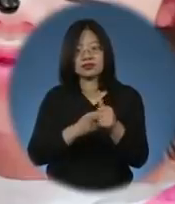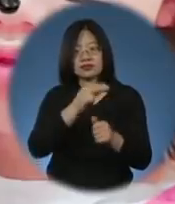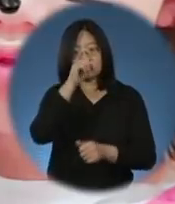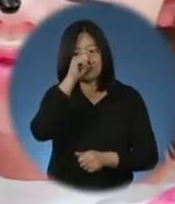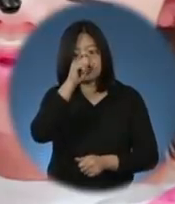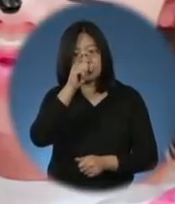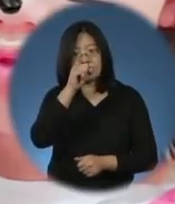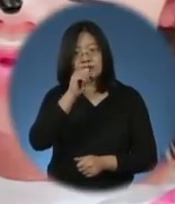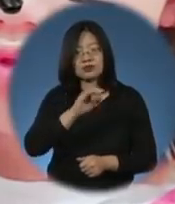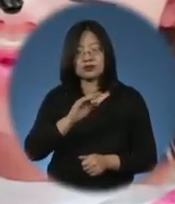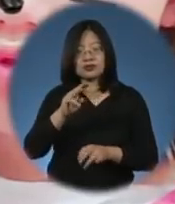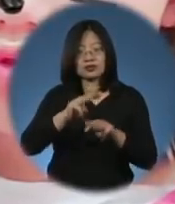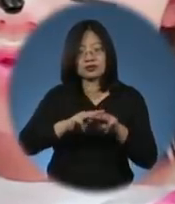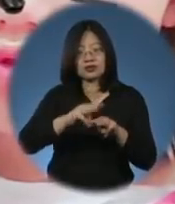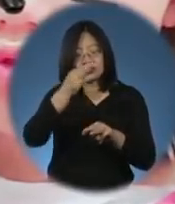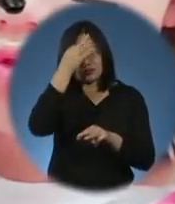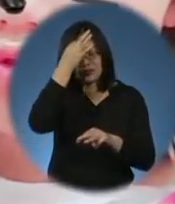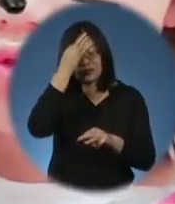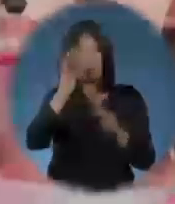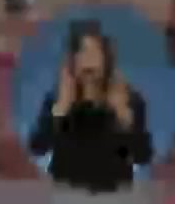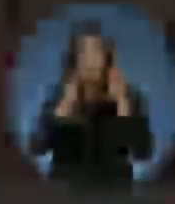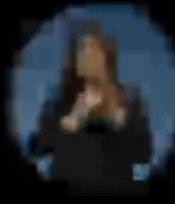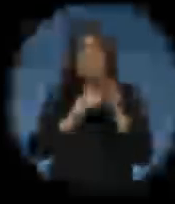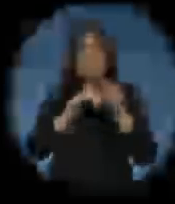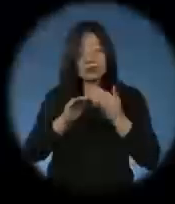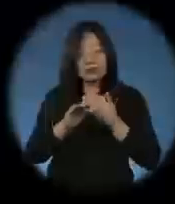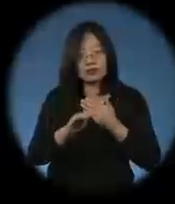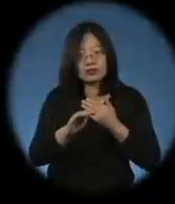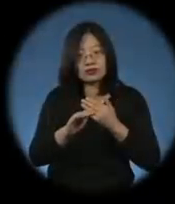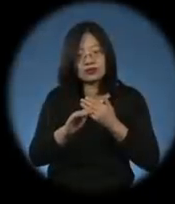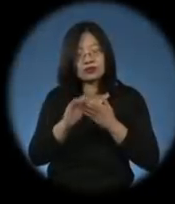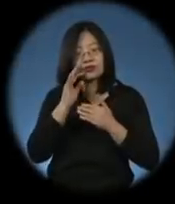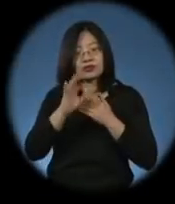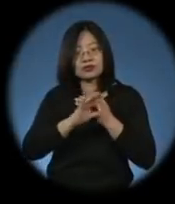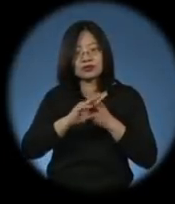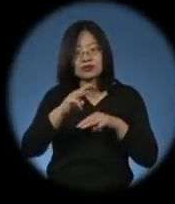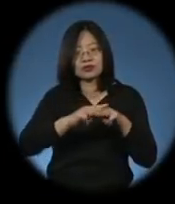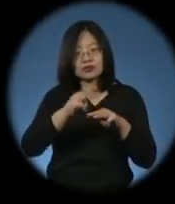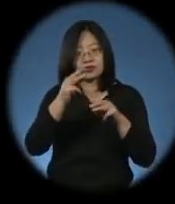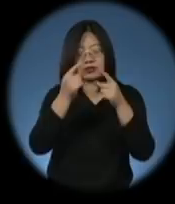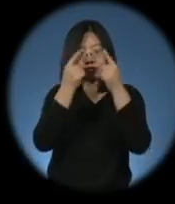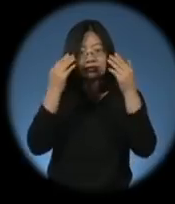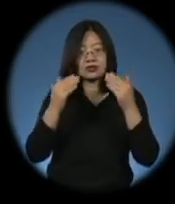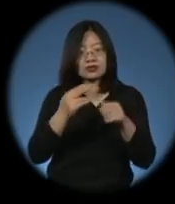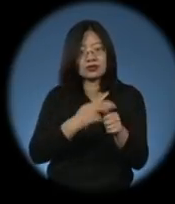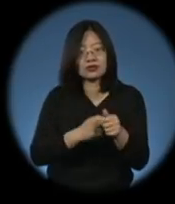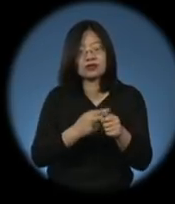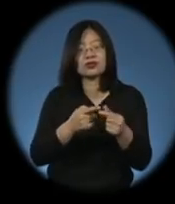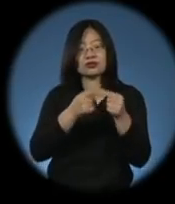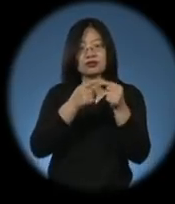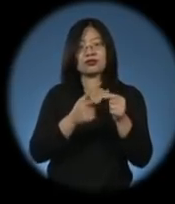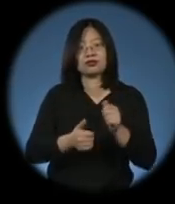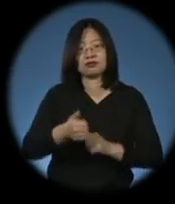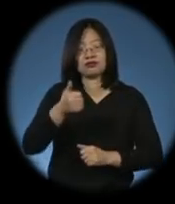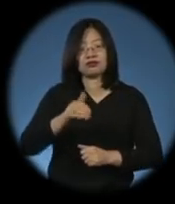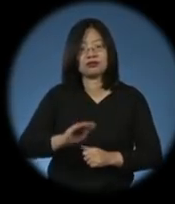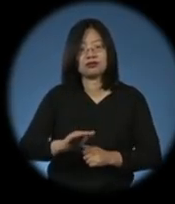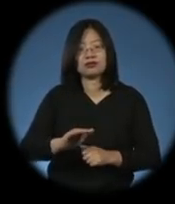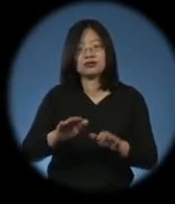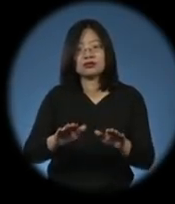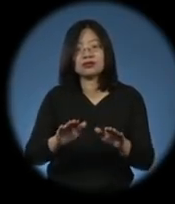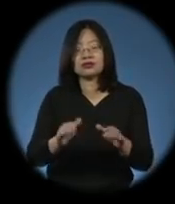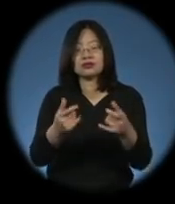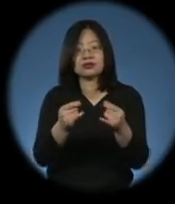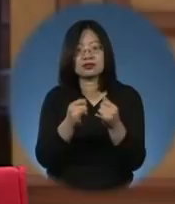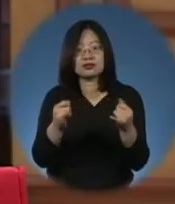좋다. 그 뭐 농업을 공부해가지고 실물을 가지고 만일에 농대 교수가 되면 그야말로 최고잖아요. 네, 네. 사실 지금 농대 교수님들